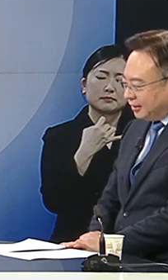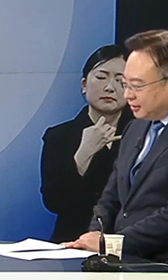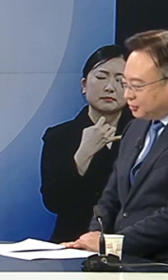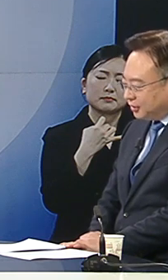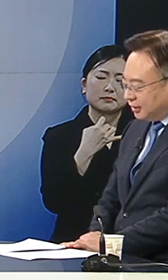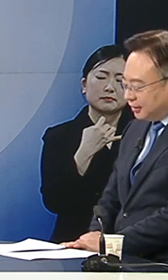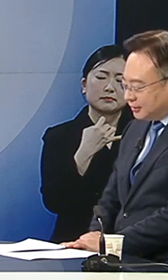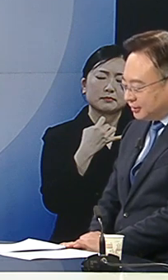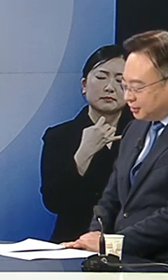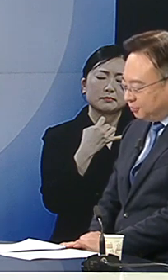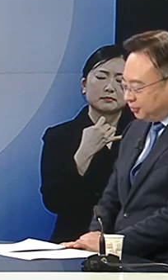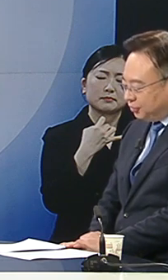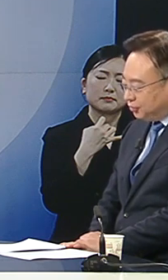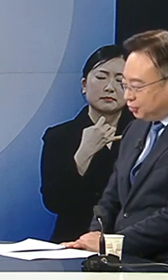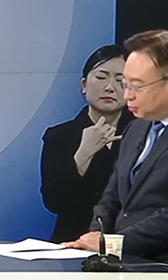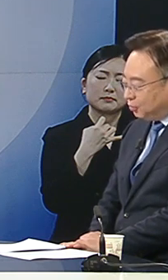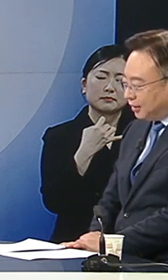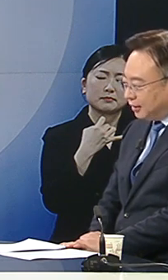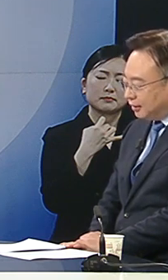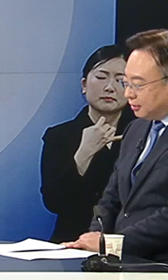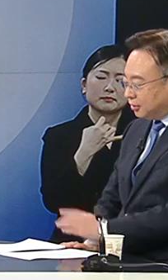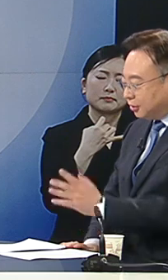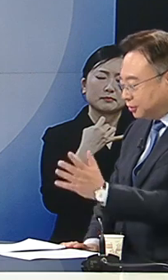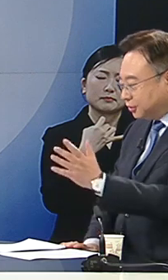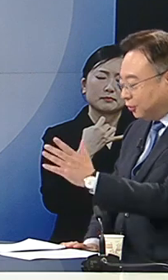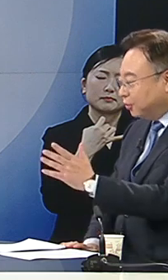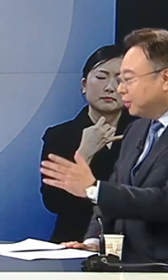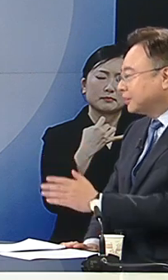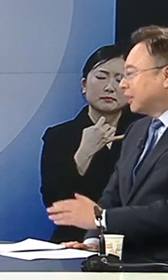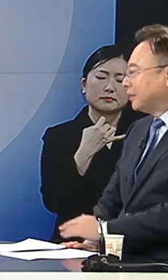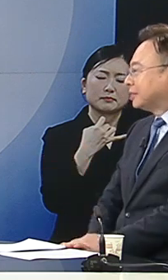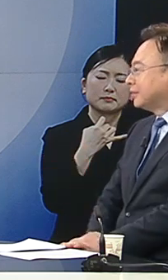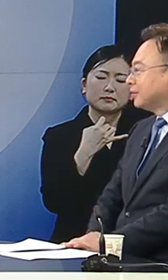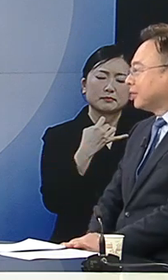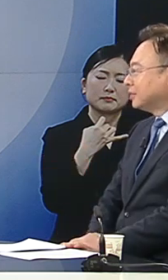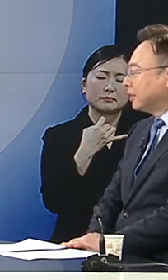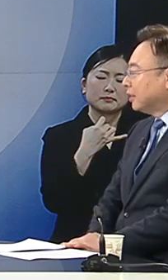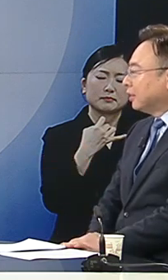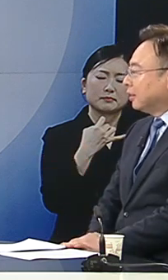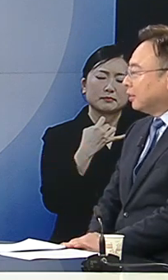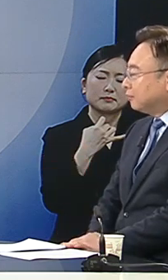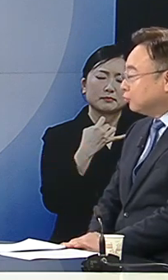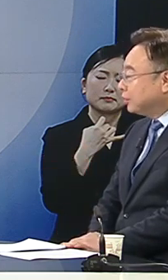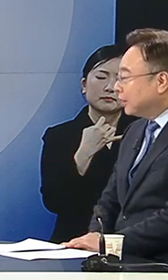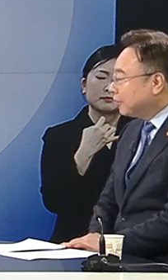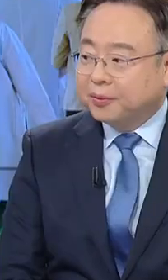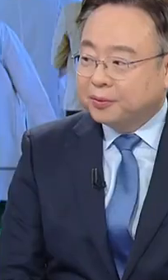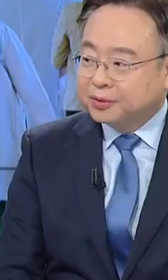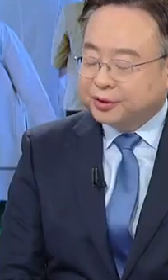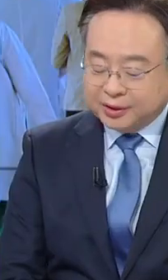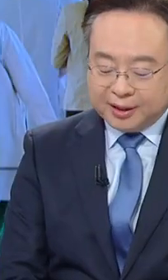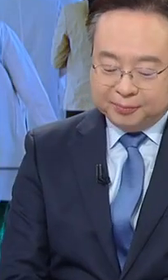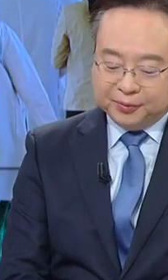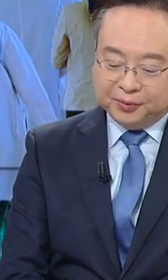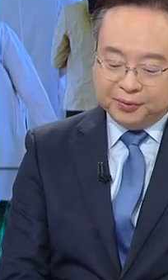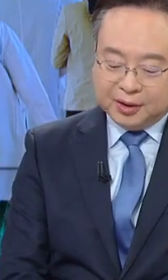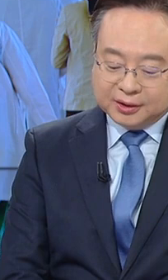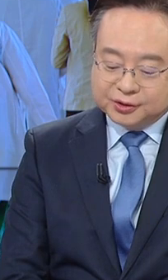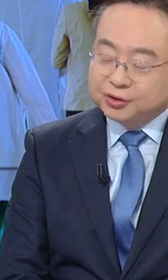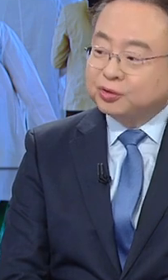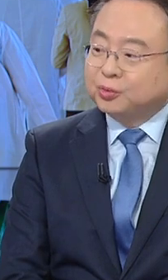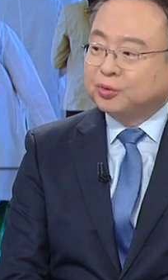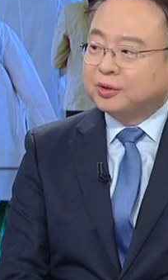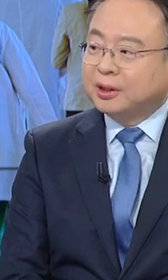있었던 건가요? 예. 저희가 이제 1,000명 규모가 언론에서 나왔을 때 저희가 네. 이제 부인을 했고 저희는 한